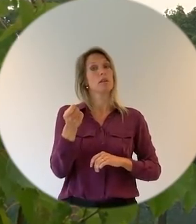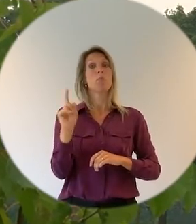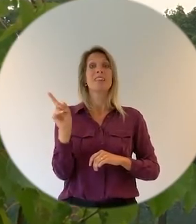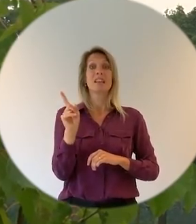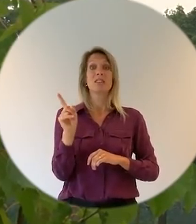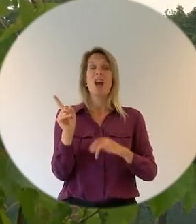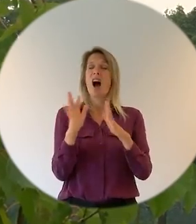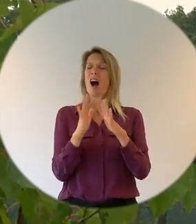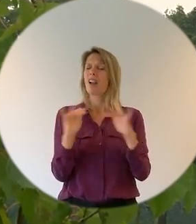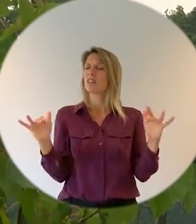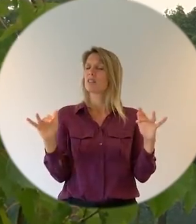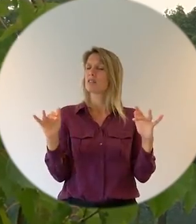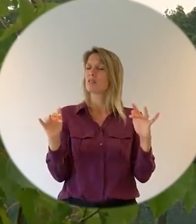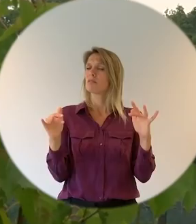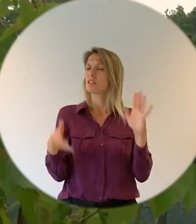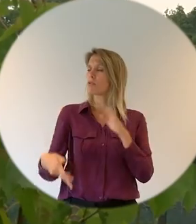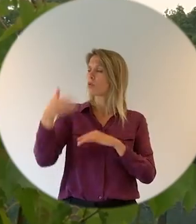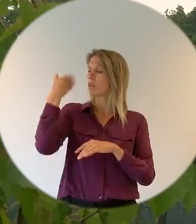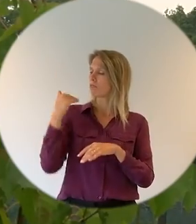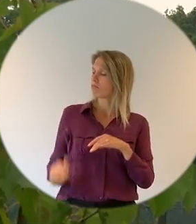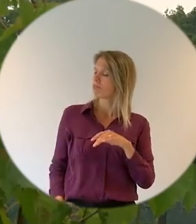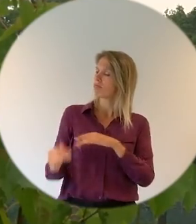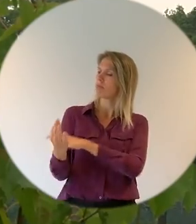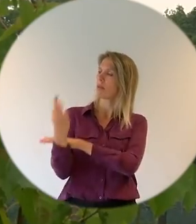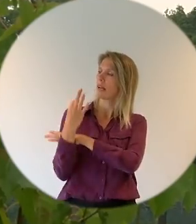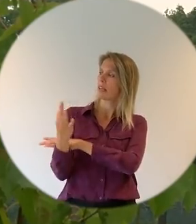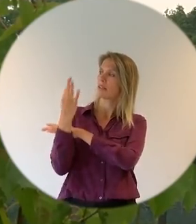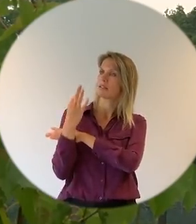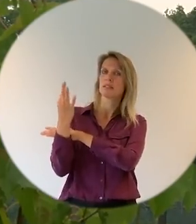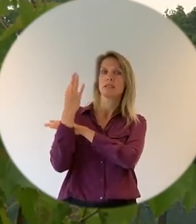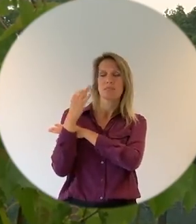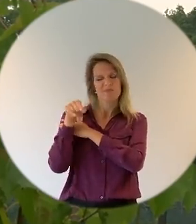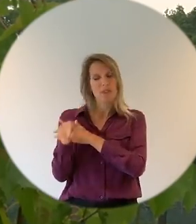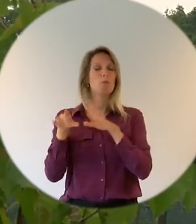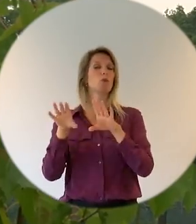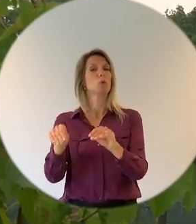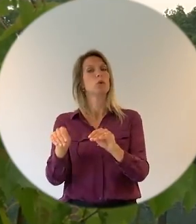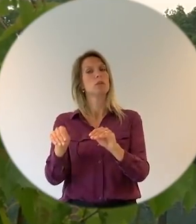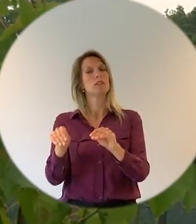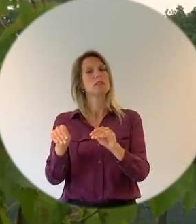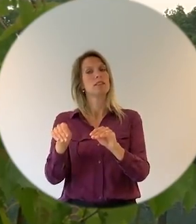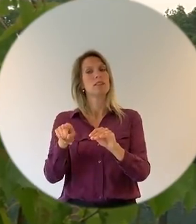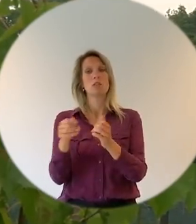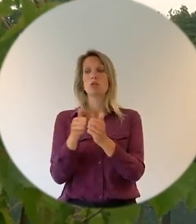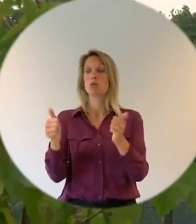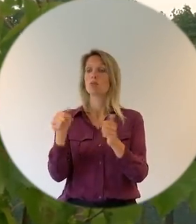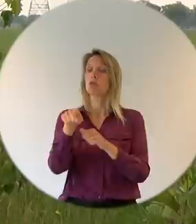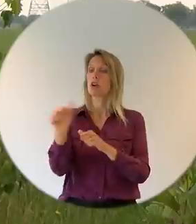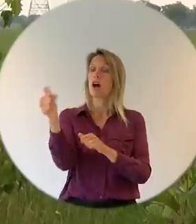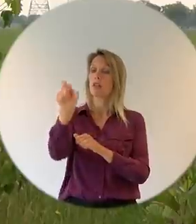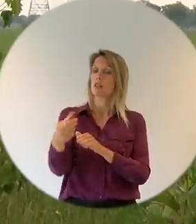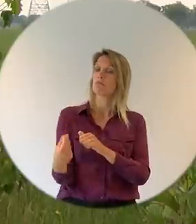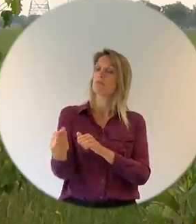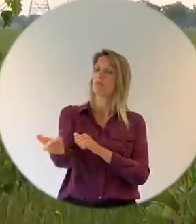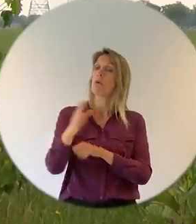geleerd hebt en meegekregen hebt van thuis, dat ga je doen. En dat is goed voor een ander en dat is